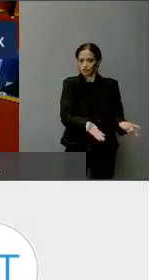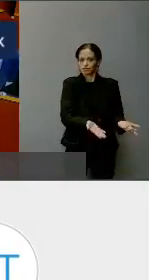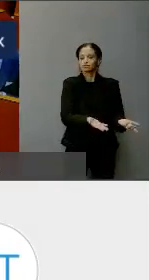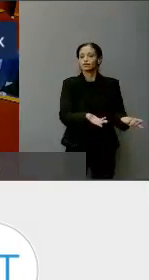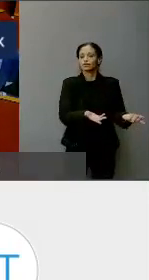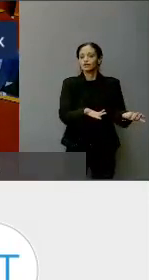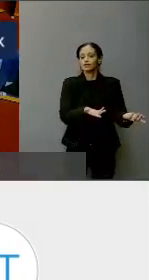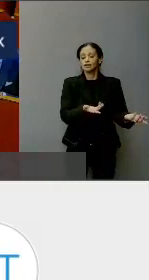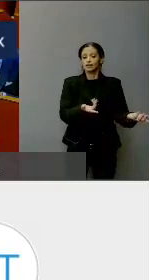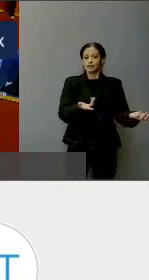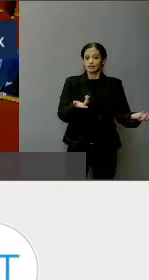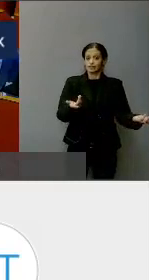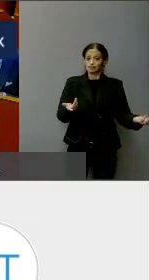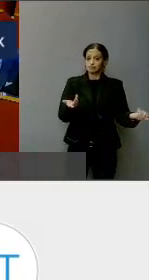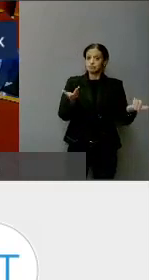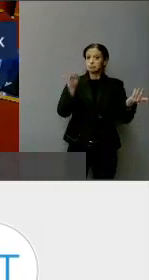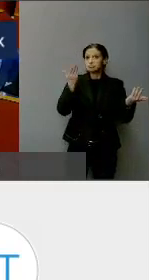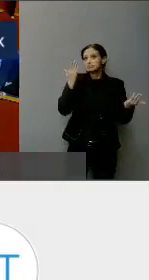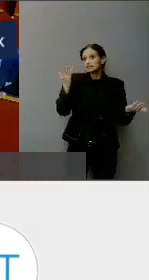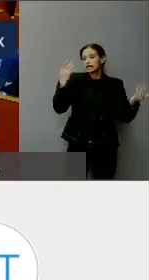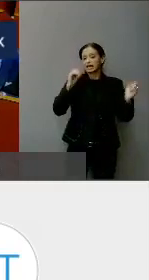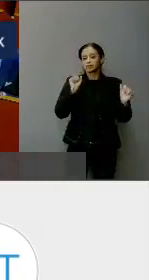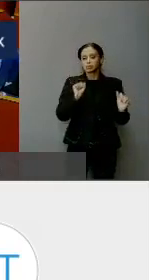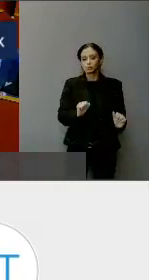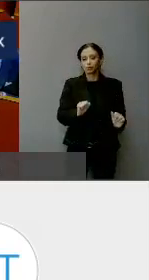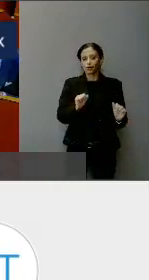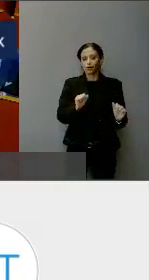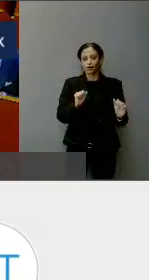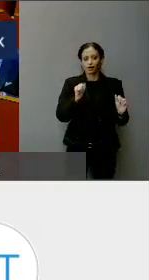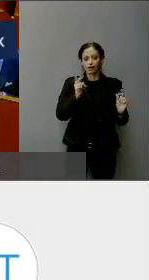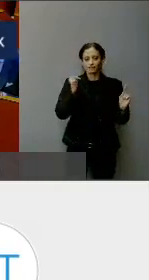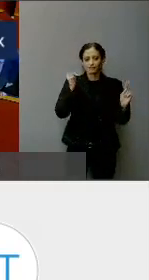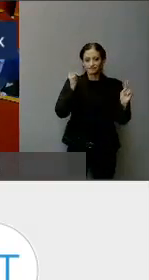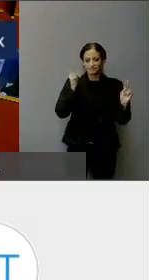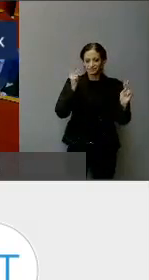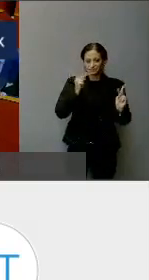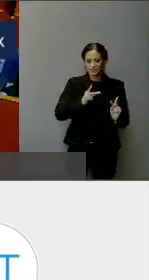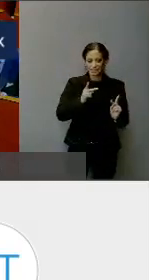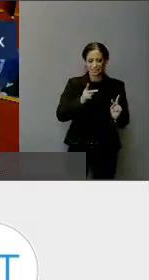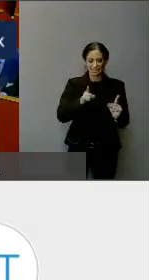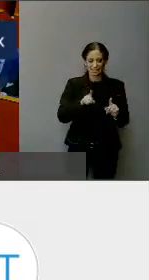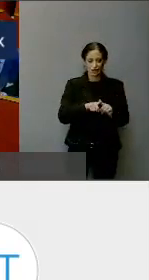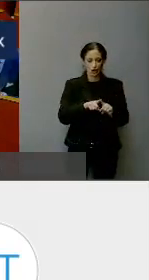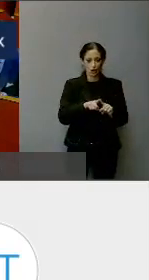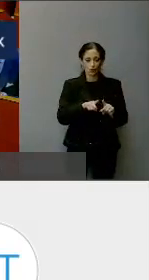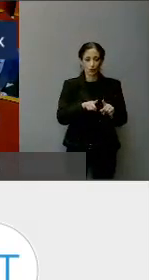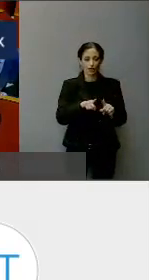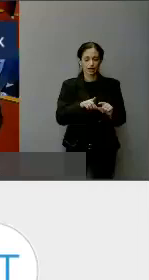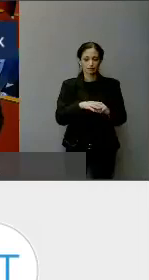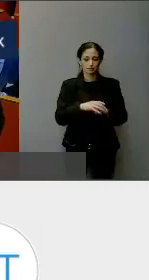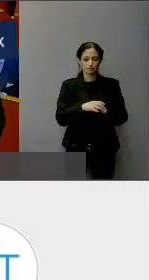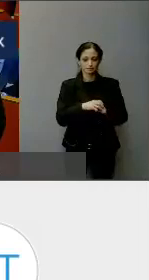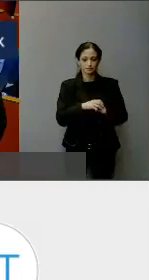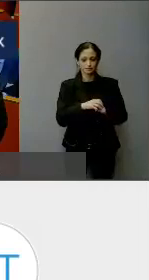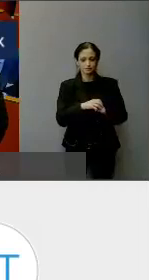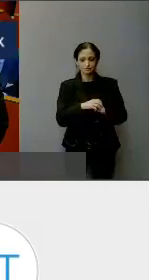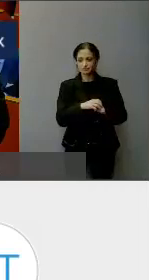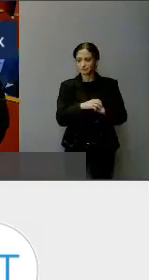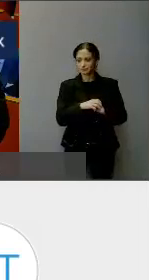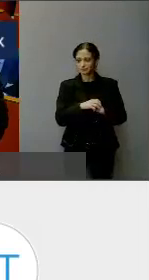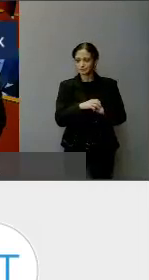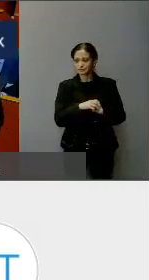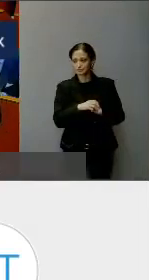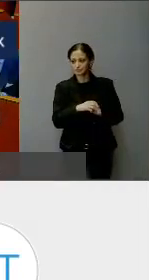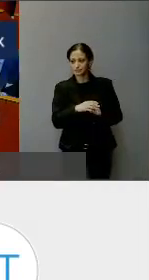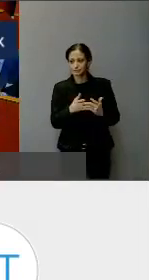e che magari possono davvero essere quelli che la mia così tanto amato io tanto amato